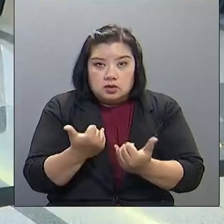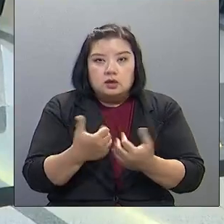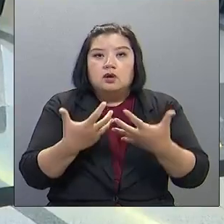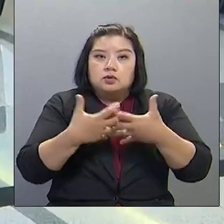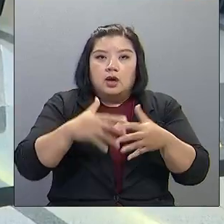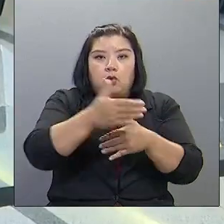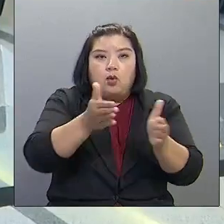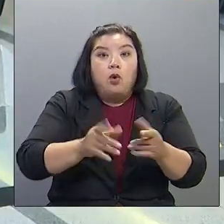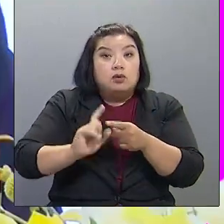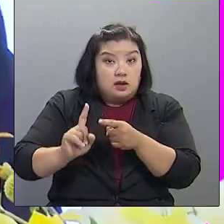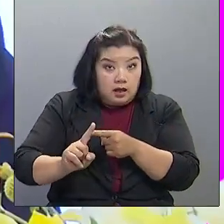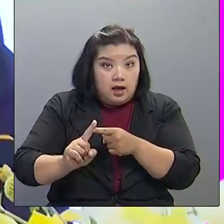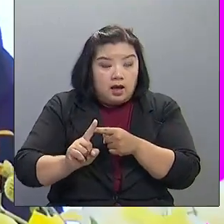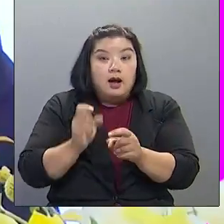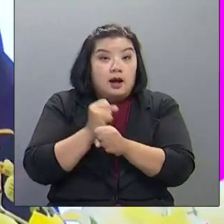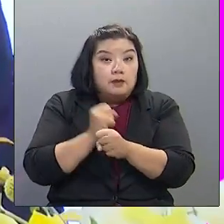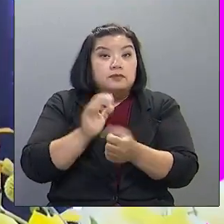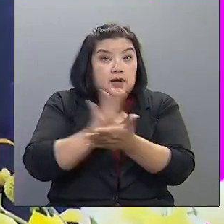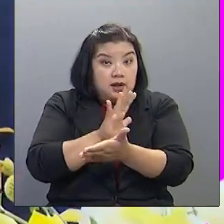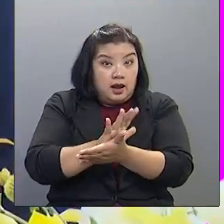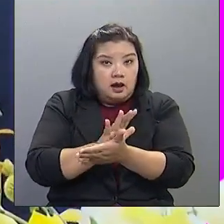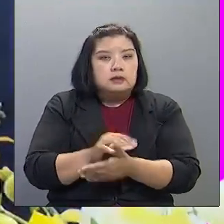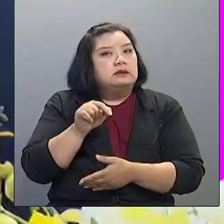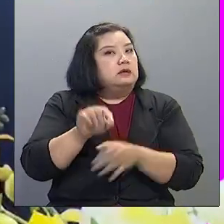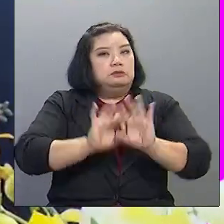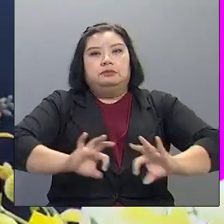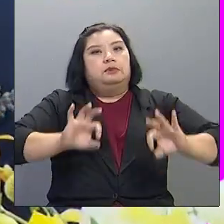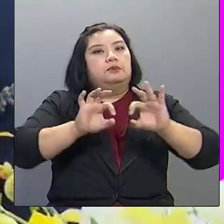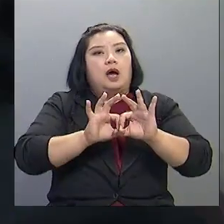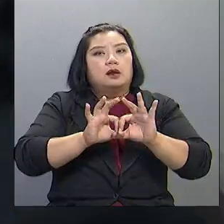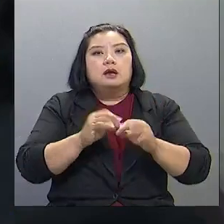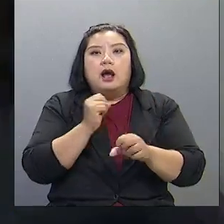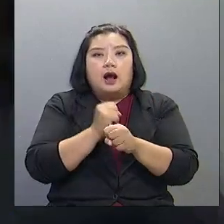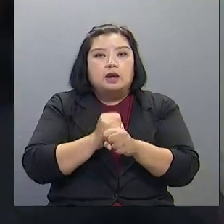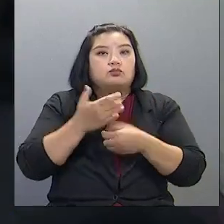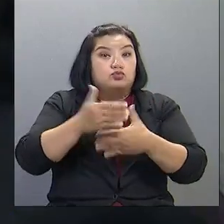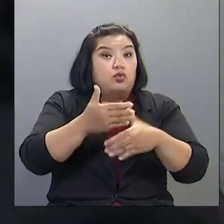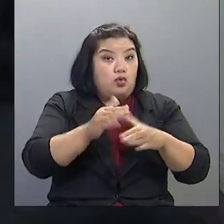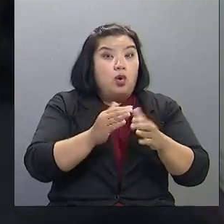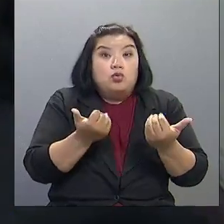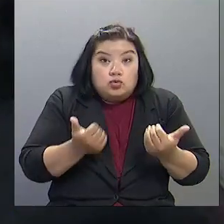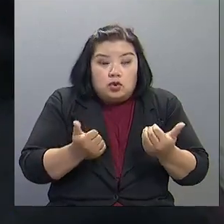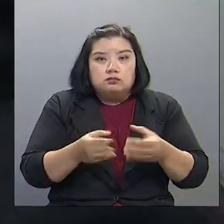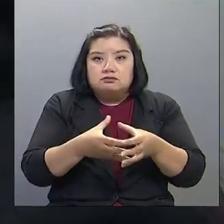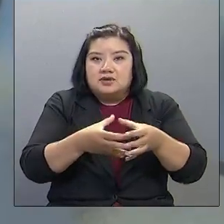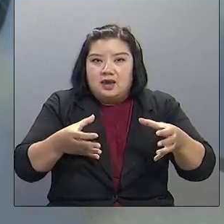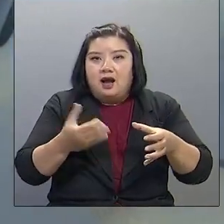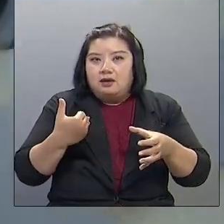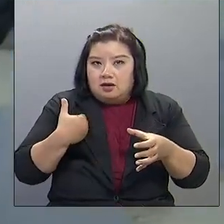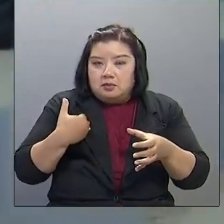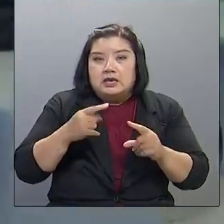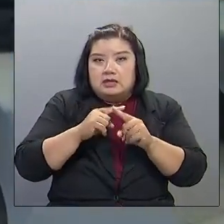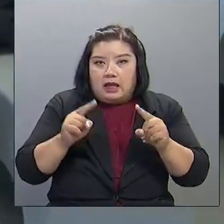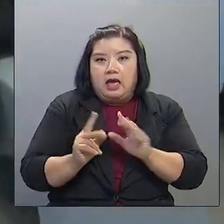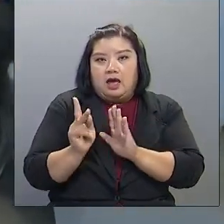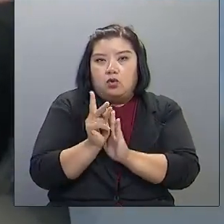รจุภัณฑ์รวมไปถึงการผลิตกระดาษลูกฟูกค่ะเป็นองค์ประกอบสำคัญในหลายอุตสาหกรรมแม้มีแนวโน้มขยายตัวนะคะแต่ว่ากฎระเบียบการค้าโล